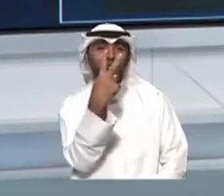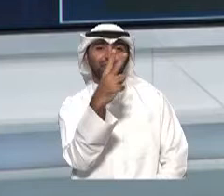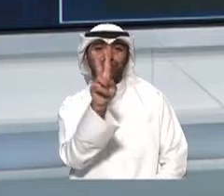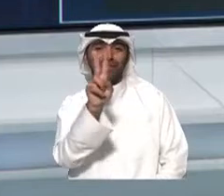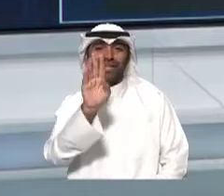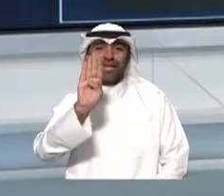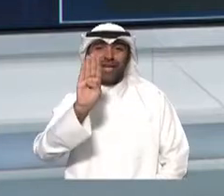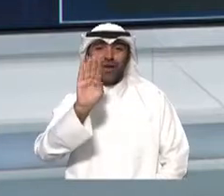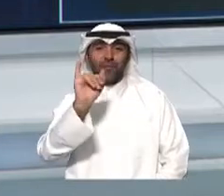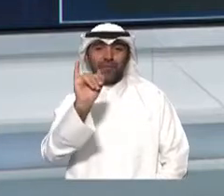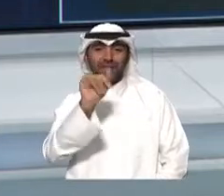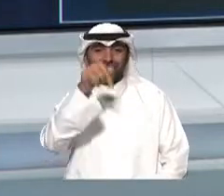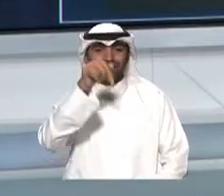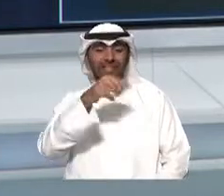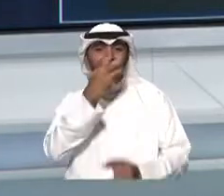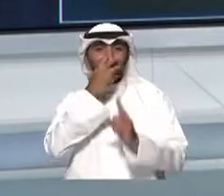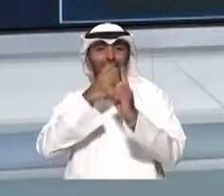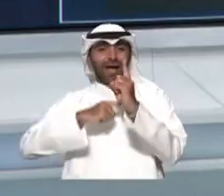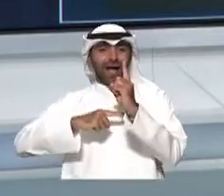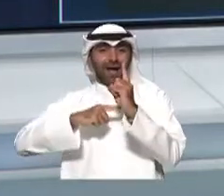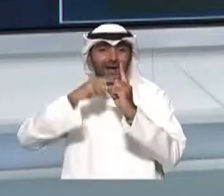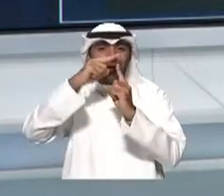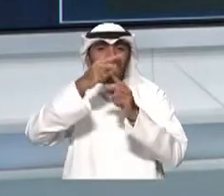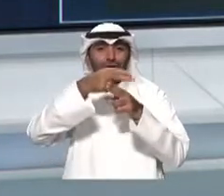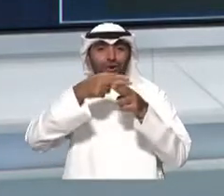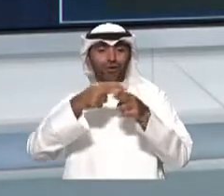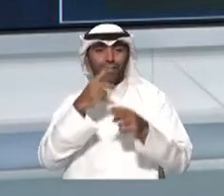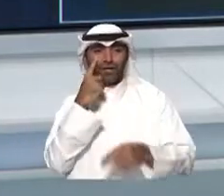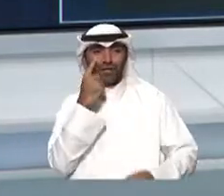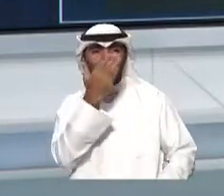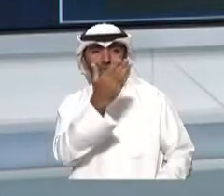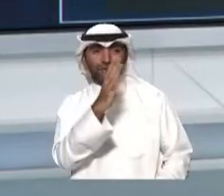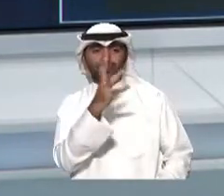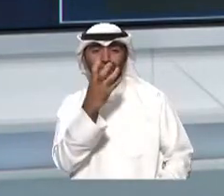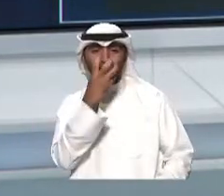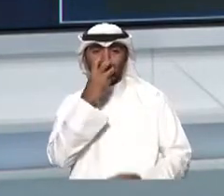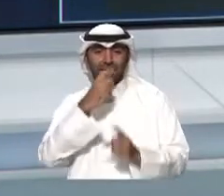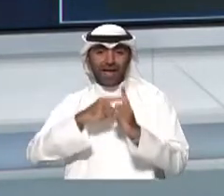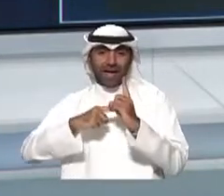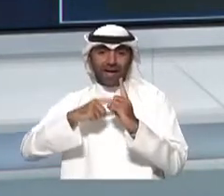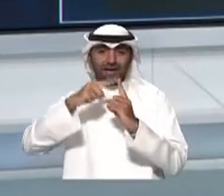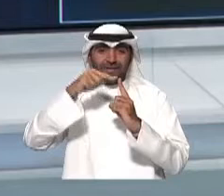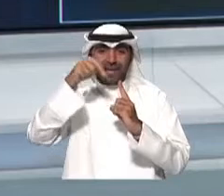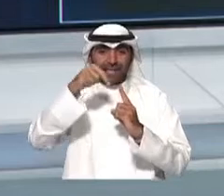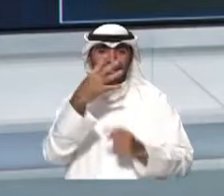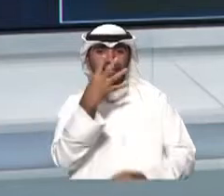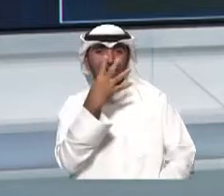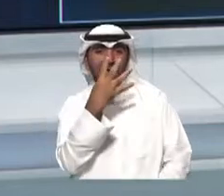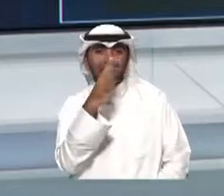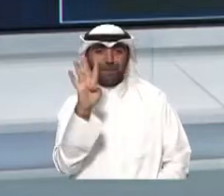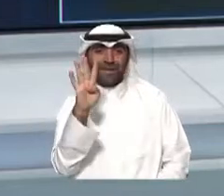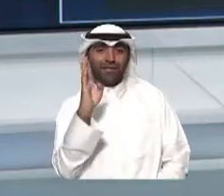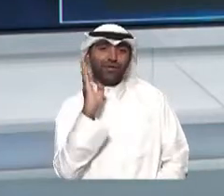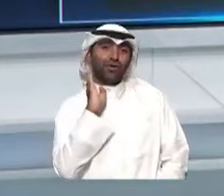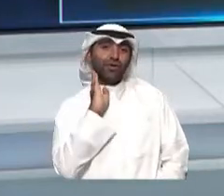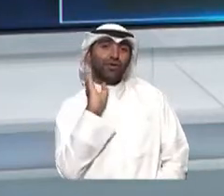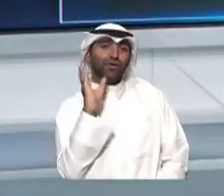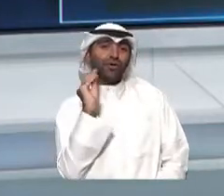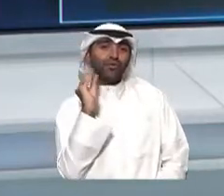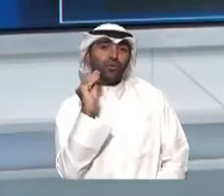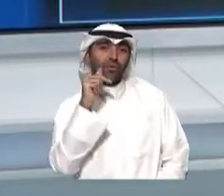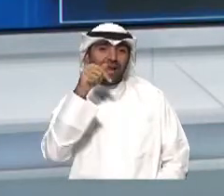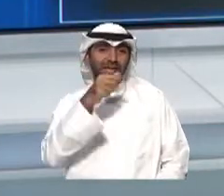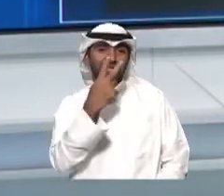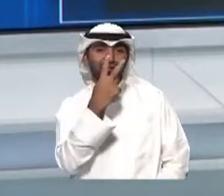كيلومتر بالساعة. 48 درجة مئوية سجلت كأقصى حرارة على مدينة الكويت، أما حاليا درجة الحرارة 40 درجة مئوية، ورياح